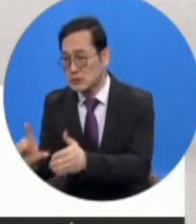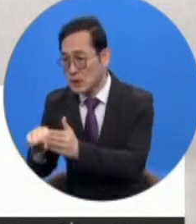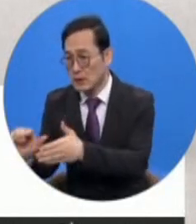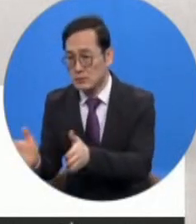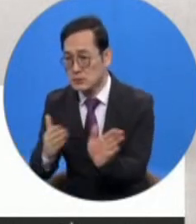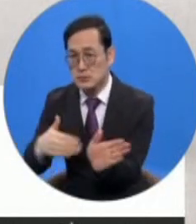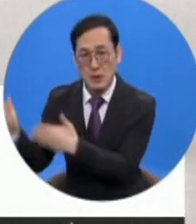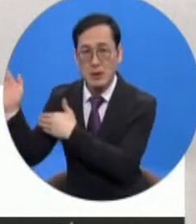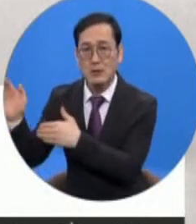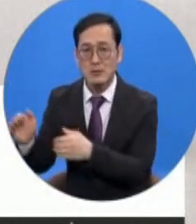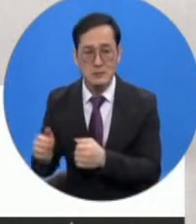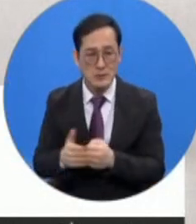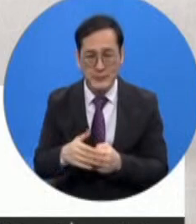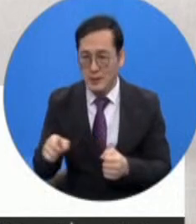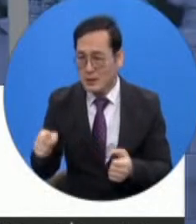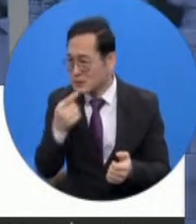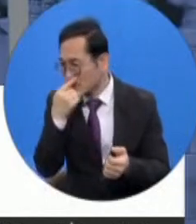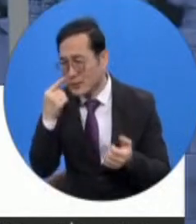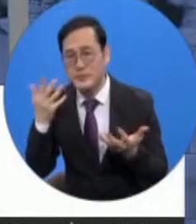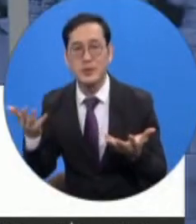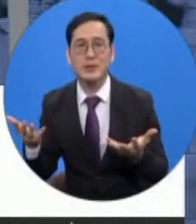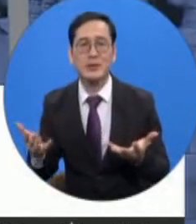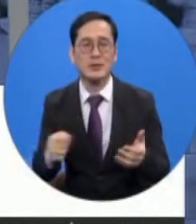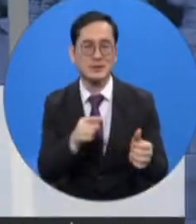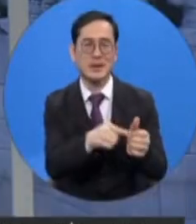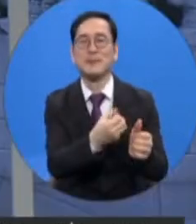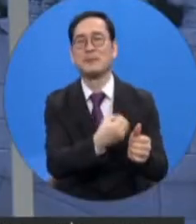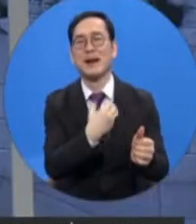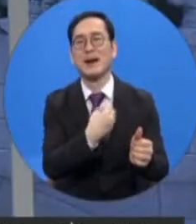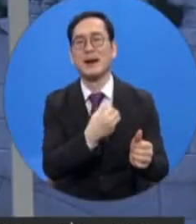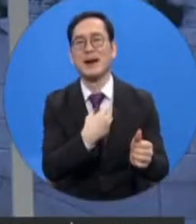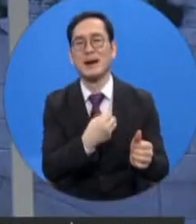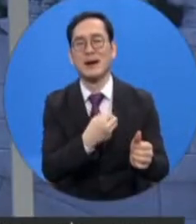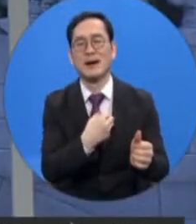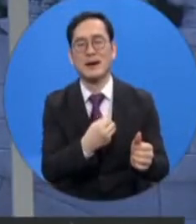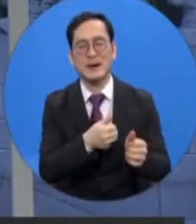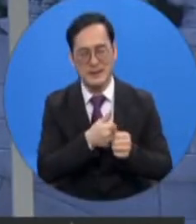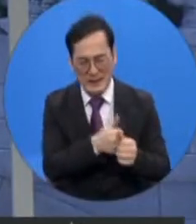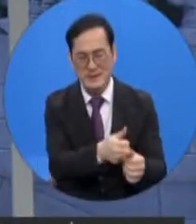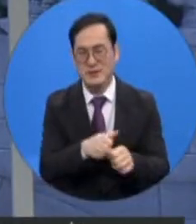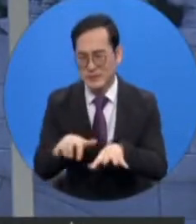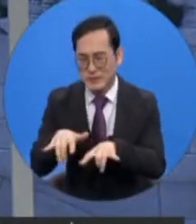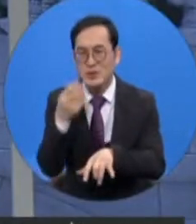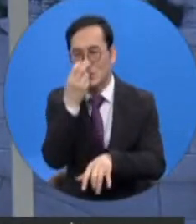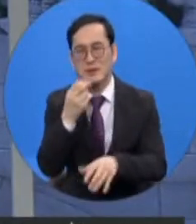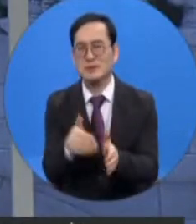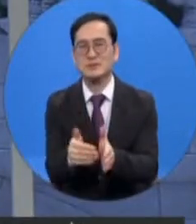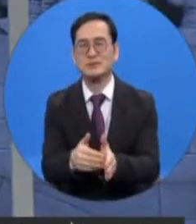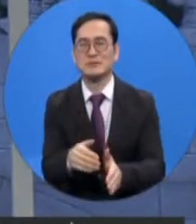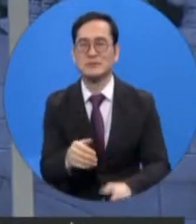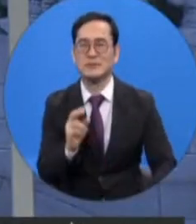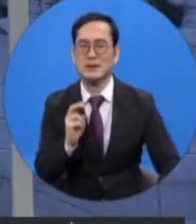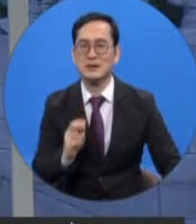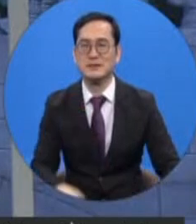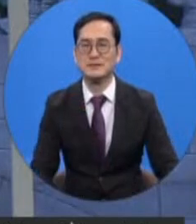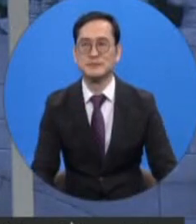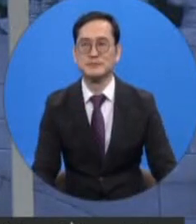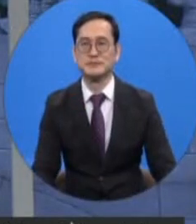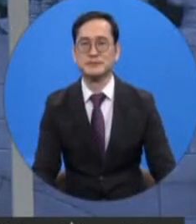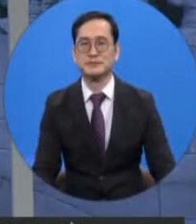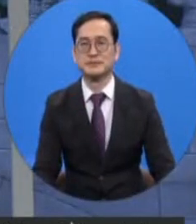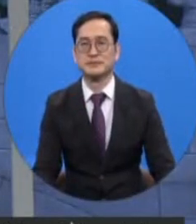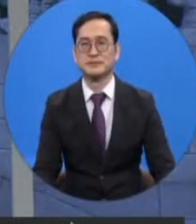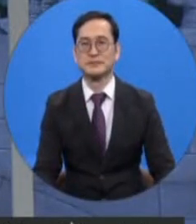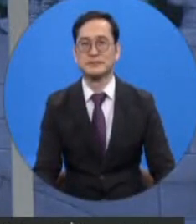그렇군요. 이재명 후보 아들의 입장은 뭐 계속 설명해 드렸듯이 성매매는 없었다라는 입장이다라는 점 다시 한번 말씀드리겠습니다. 자, 김병미 대변인. 네. 앞서서